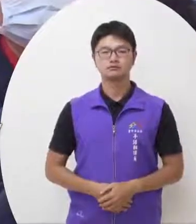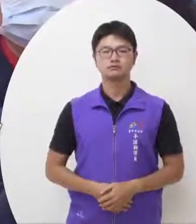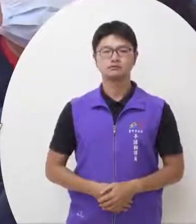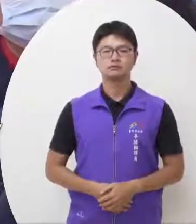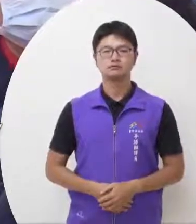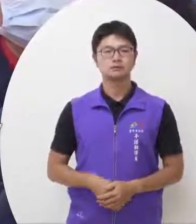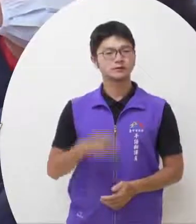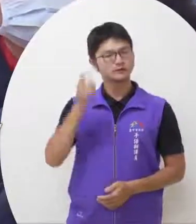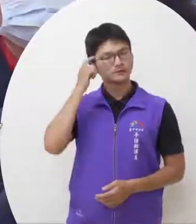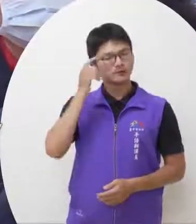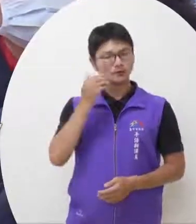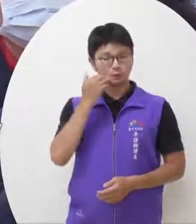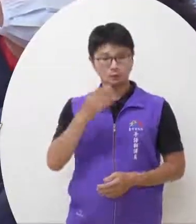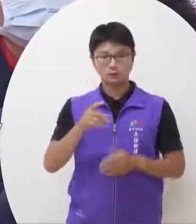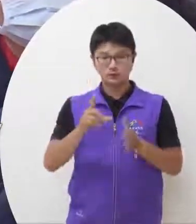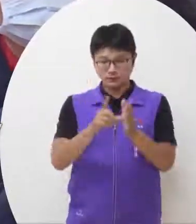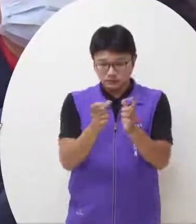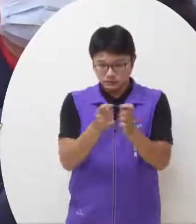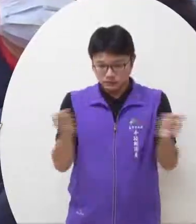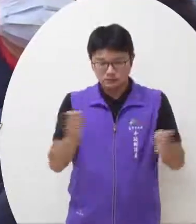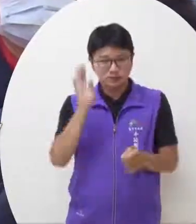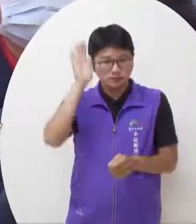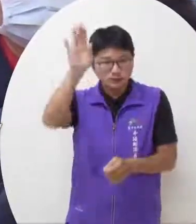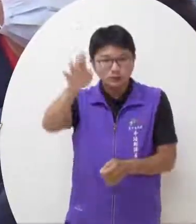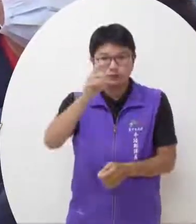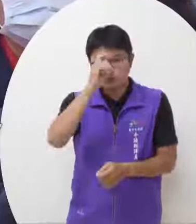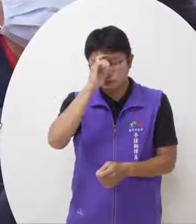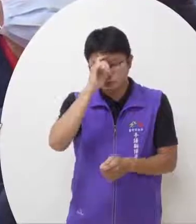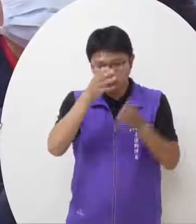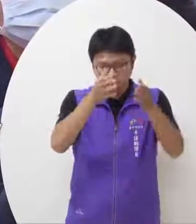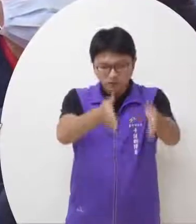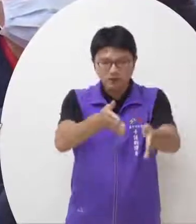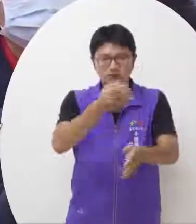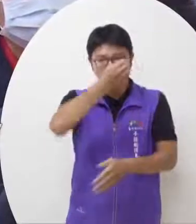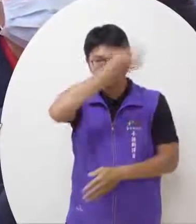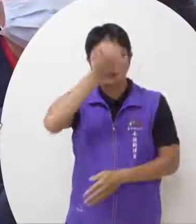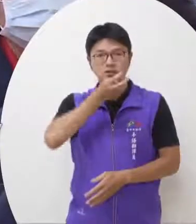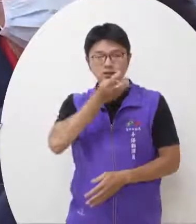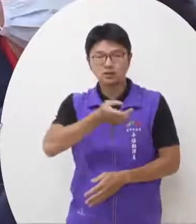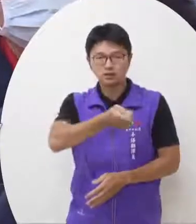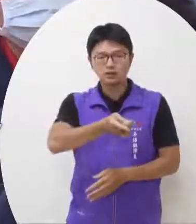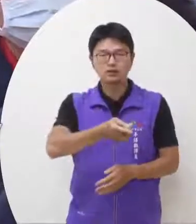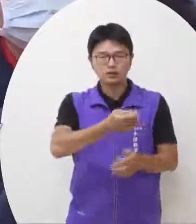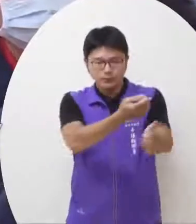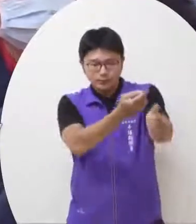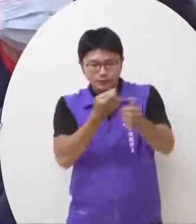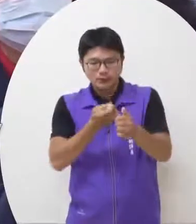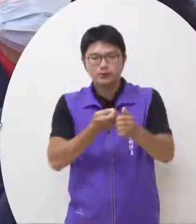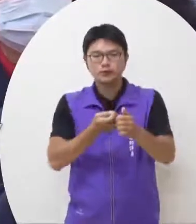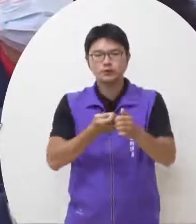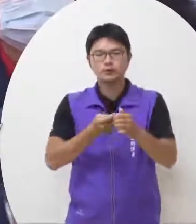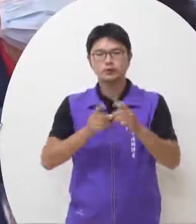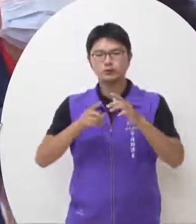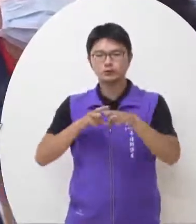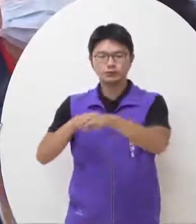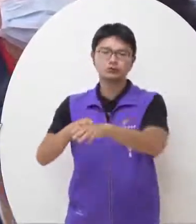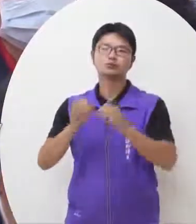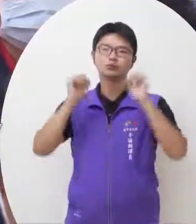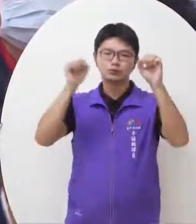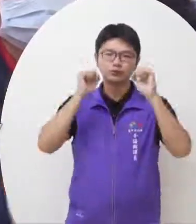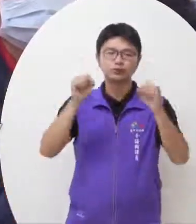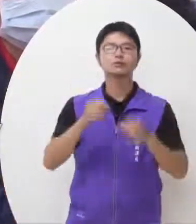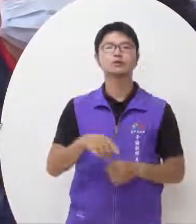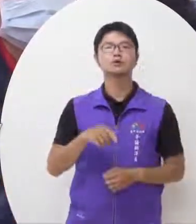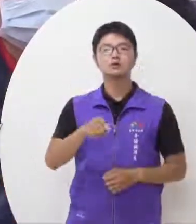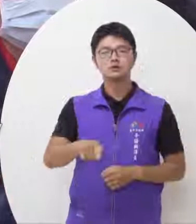远宏观的一个眼光来看，就是说把这个青少年能够让他们活动，能够让他们利用，那一方面这些空